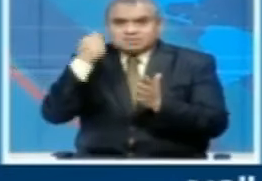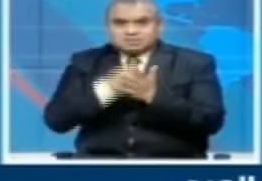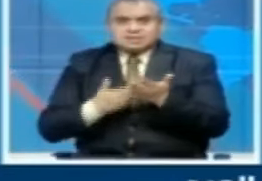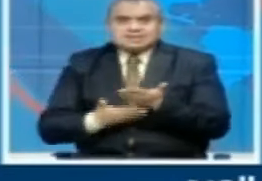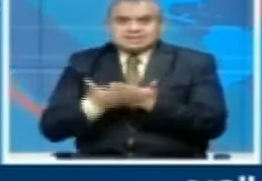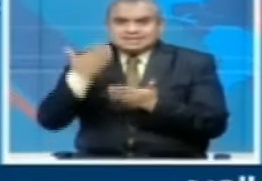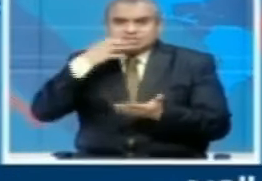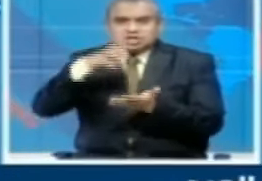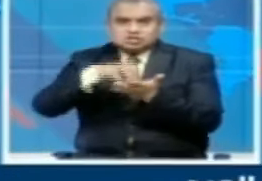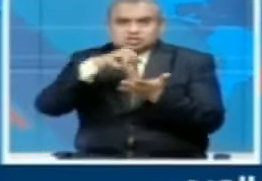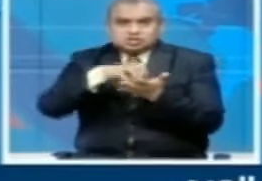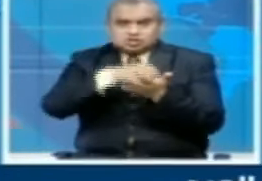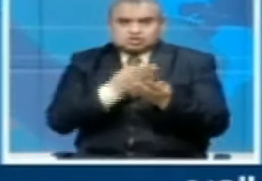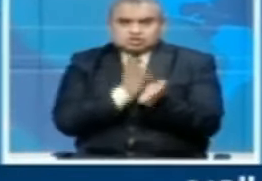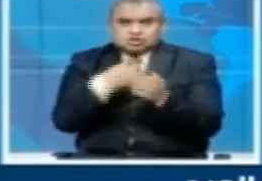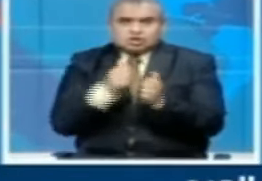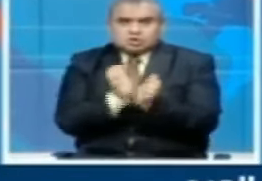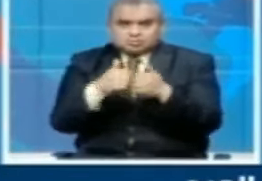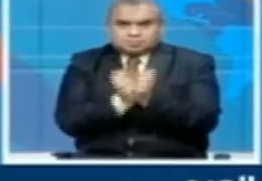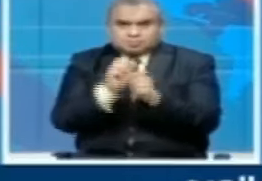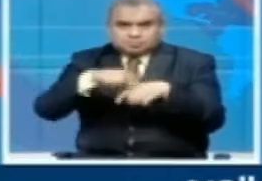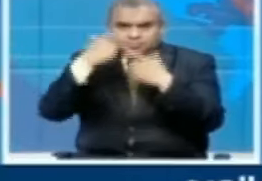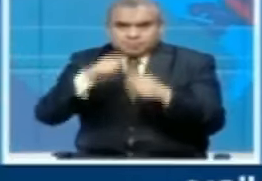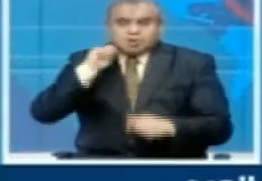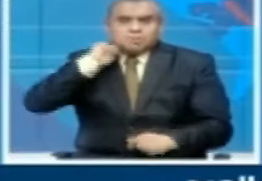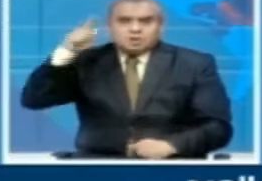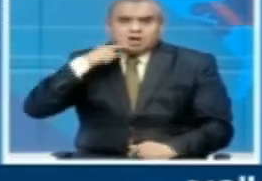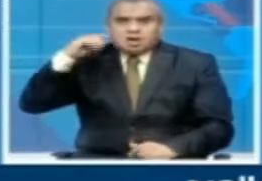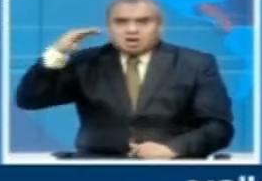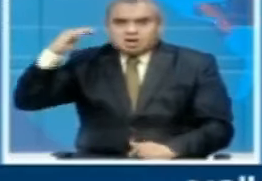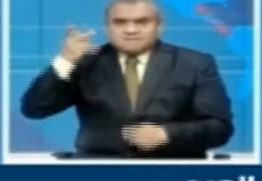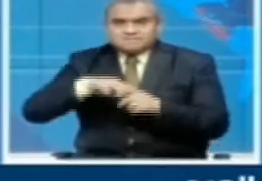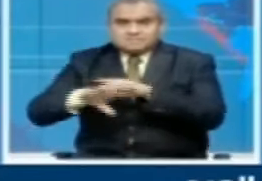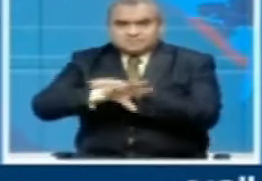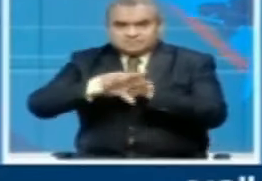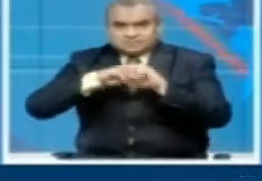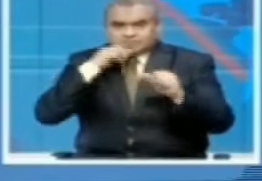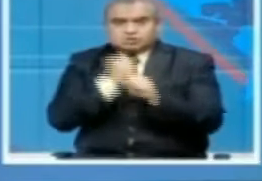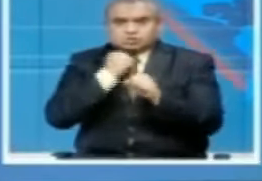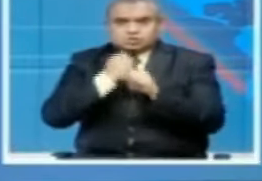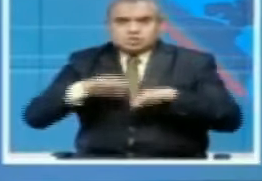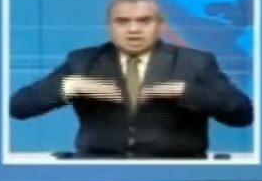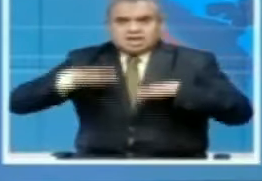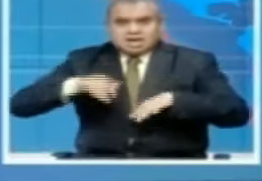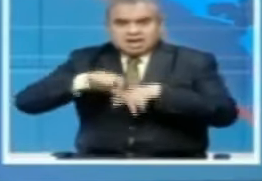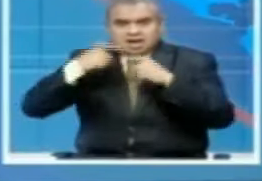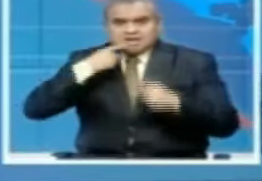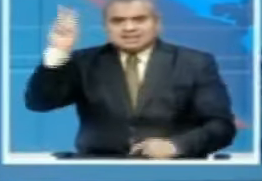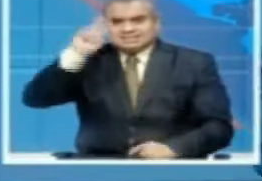لتوفير السكن الملائم لأهالي مركز ومدينة رفح ورغبة الدولة في إعادة الحياة الطبيعية على أرض سيناء